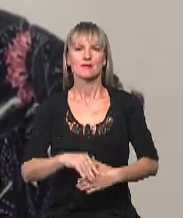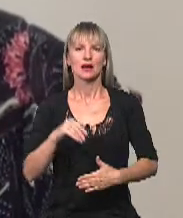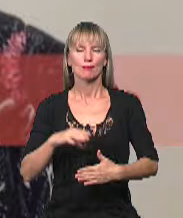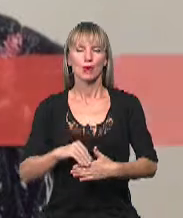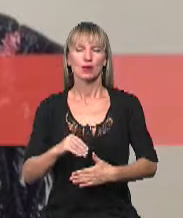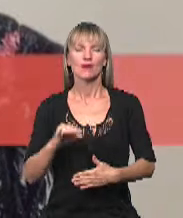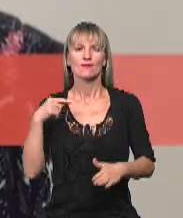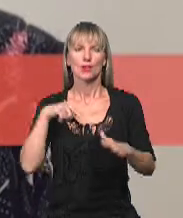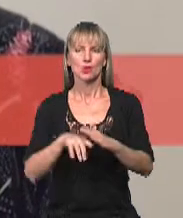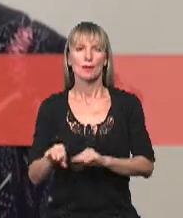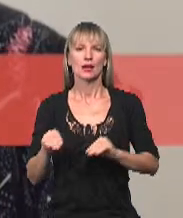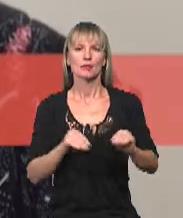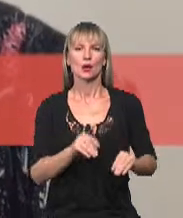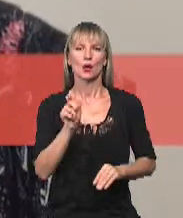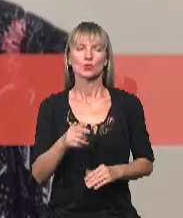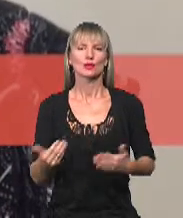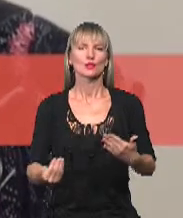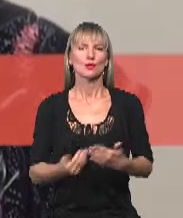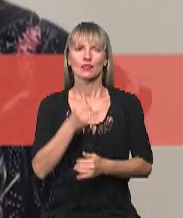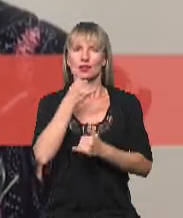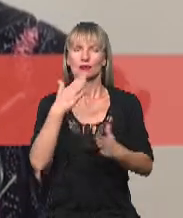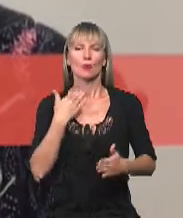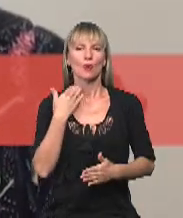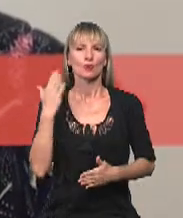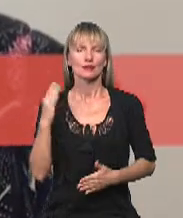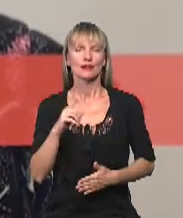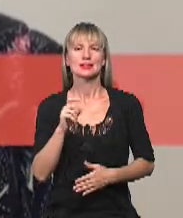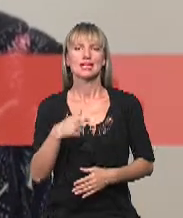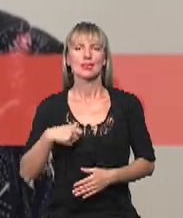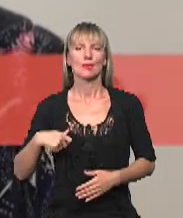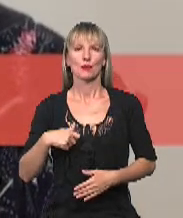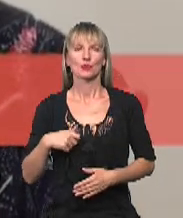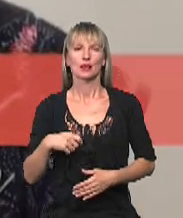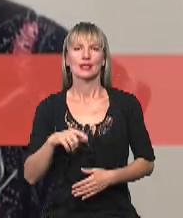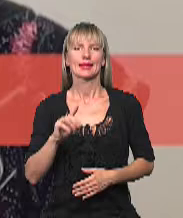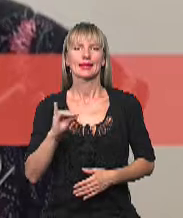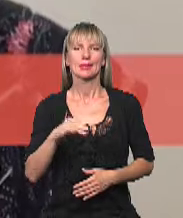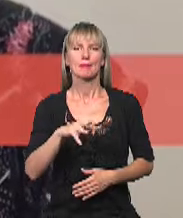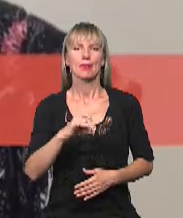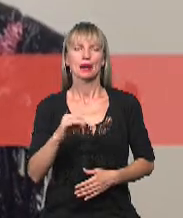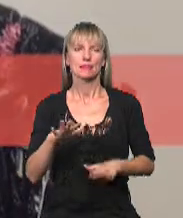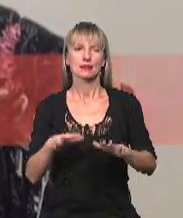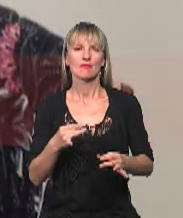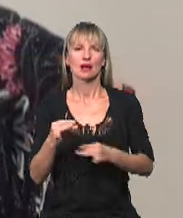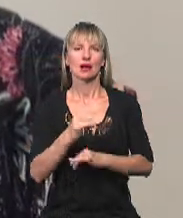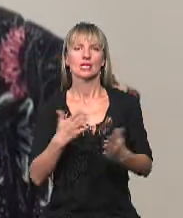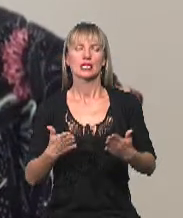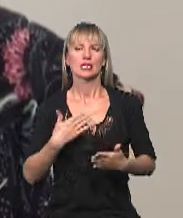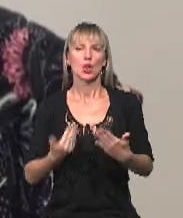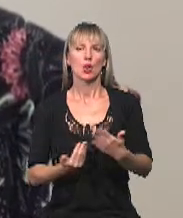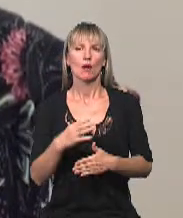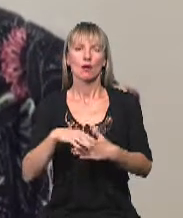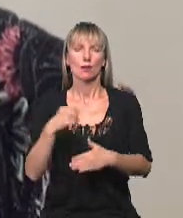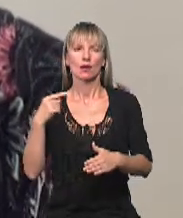вибори, внутрішньопереміщені особи знову не зможуть проголосувати за депутатів і мерів місцевих рад, якщо наші новообрані